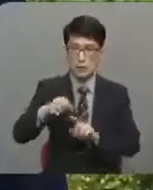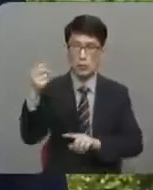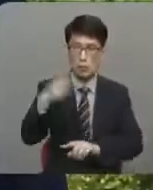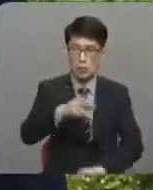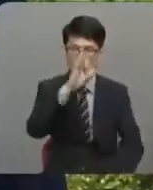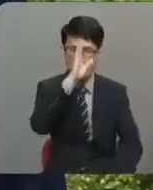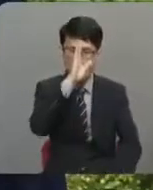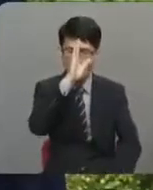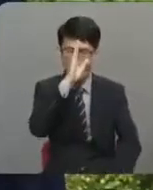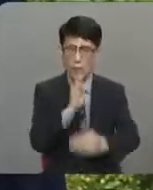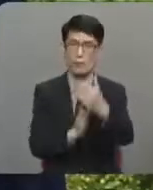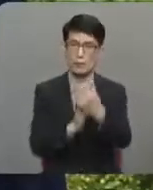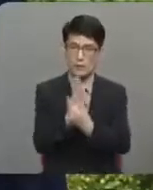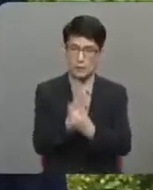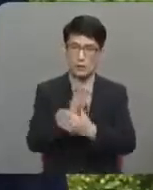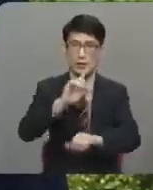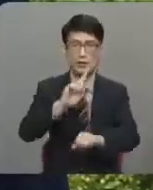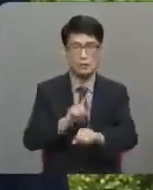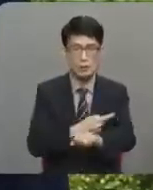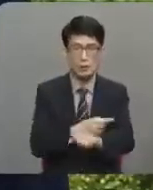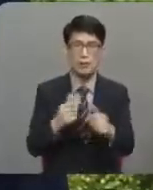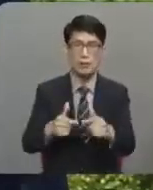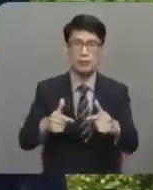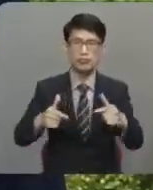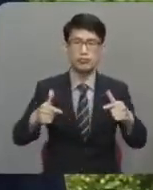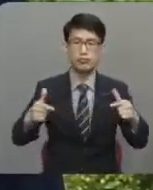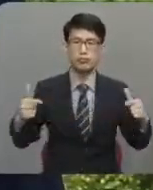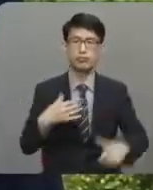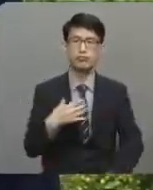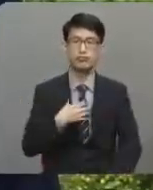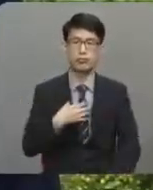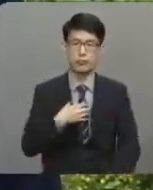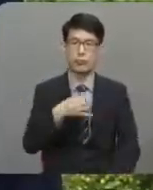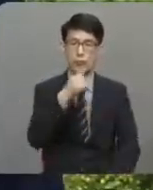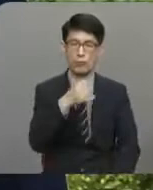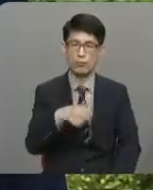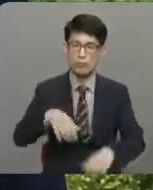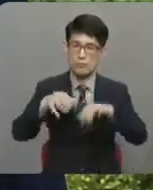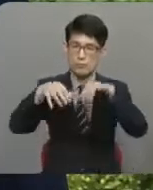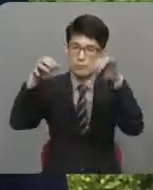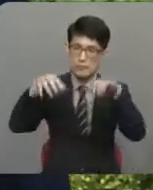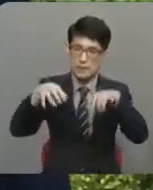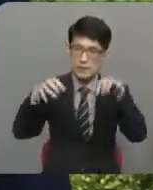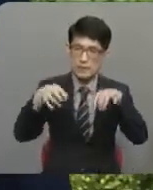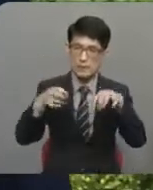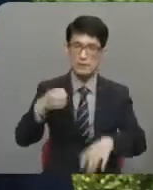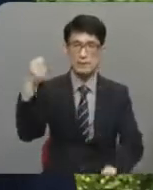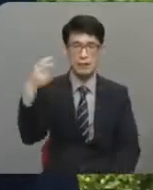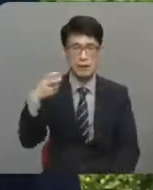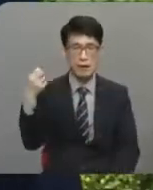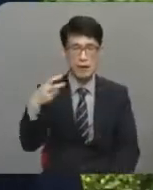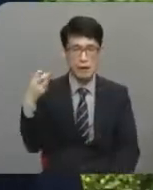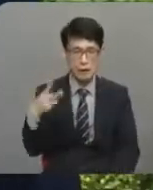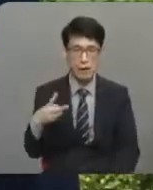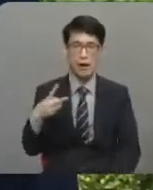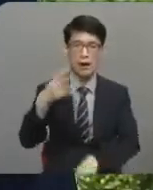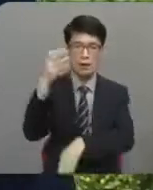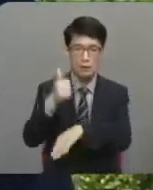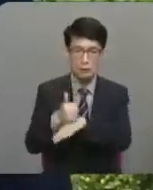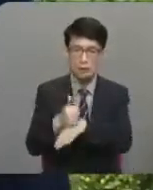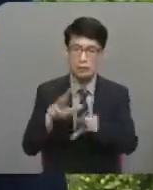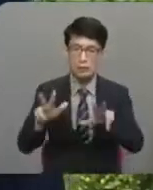라든가 이런게 자연적으로 심 하게 됩니다 그래서 비계를 자주 오게 되면 은